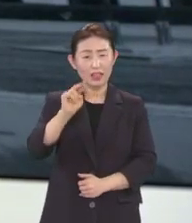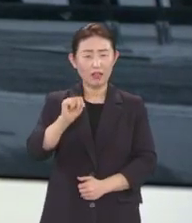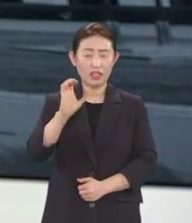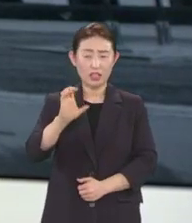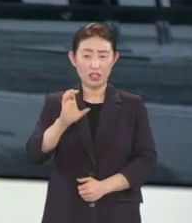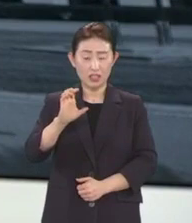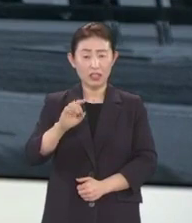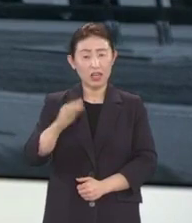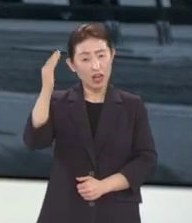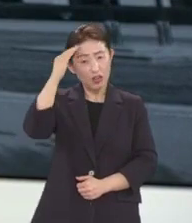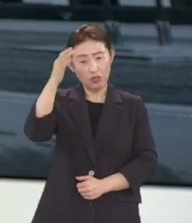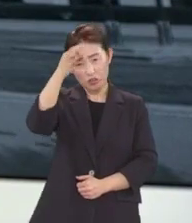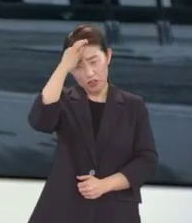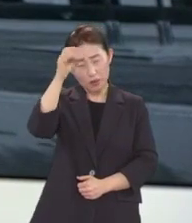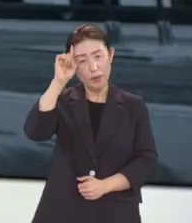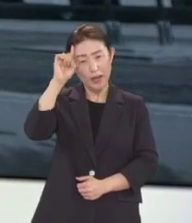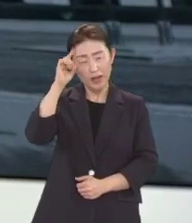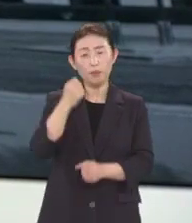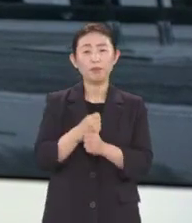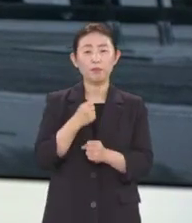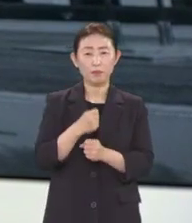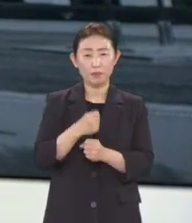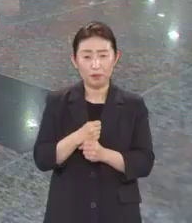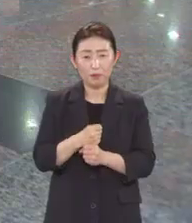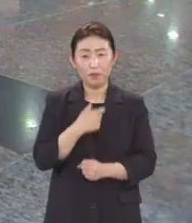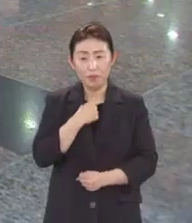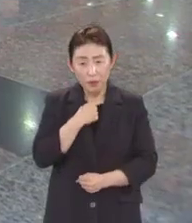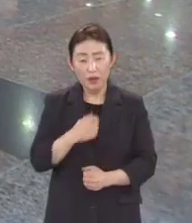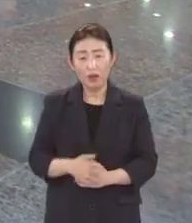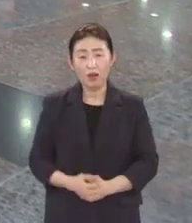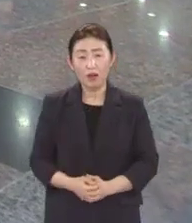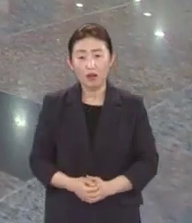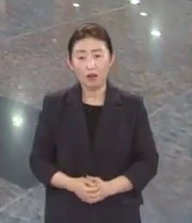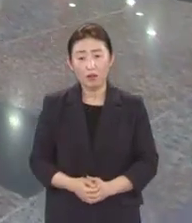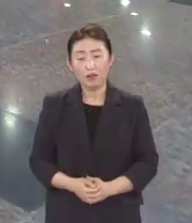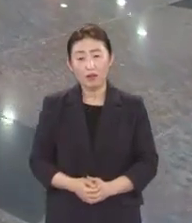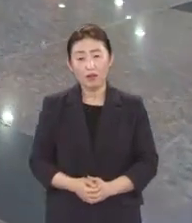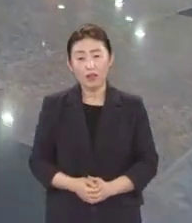자립입니다. CNC는 기계의 두뇌와 같은 역할을 하는 핵심